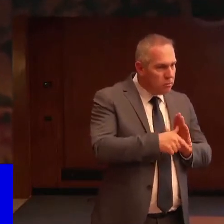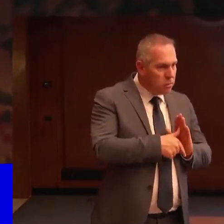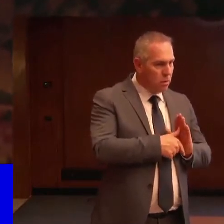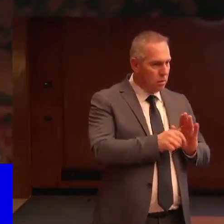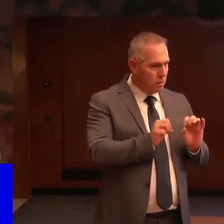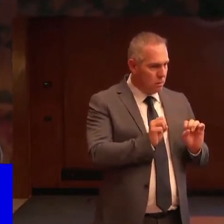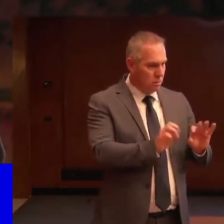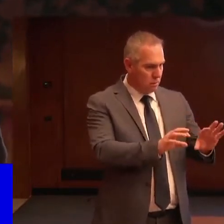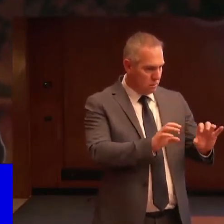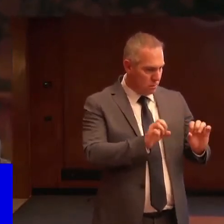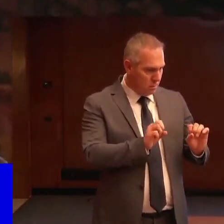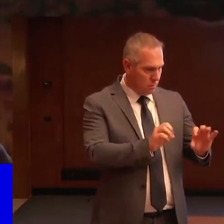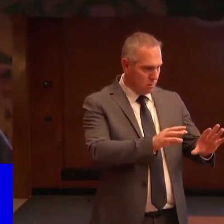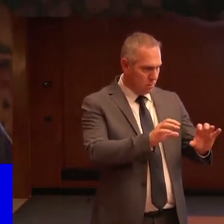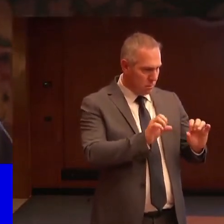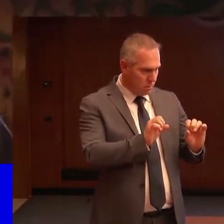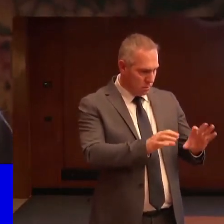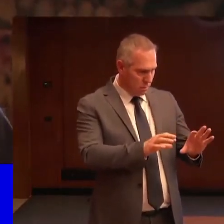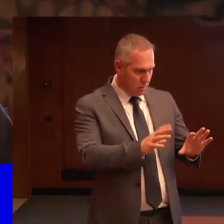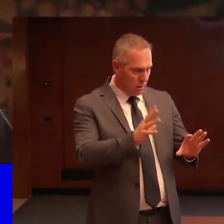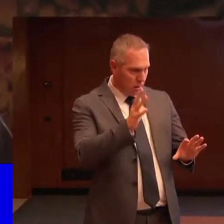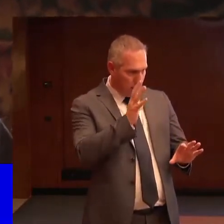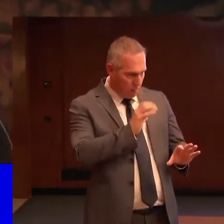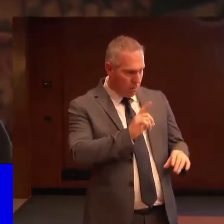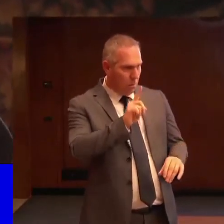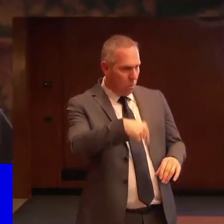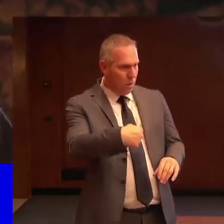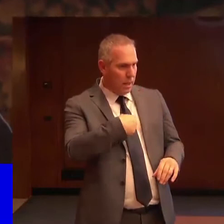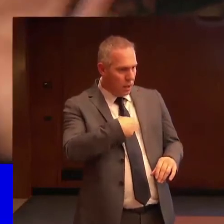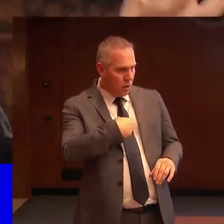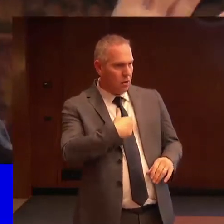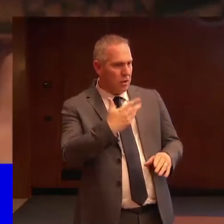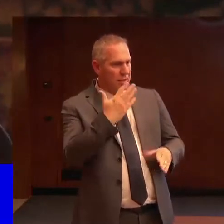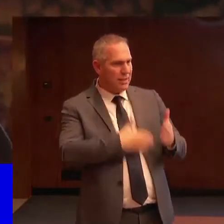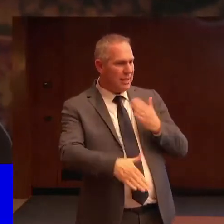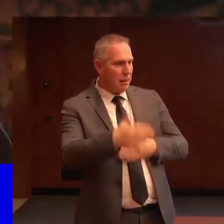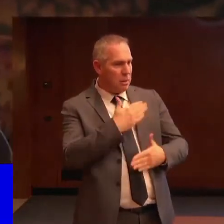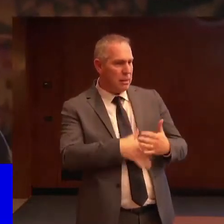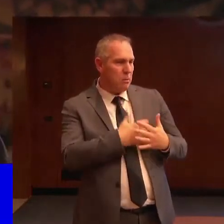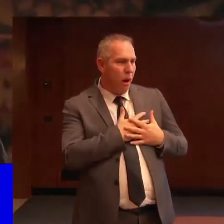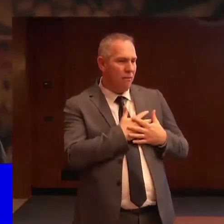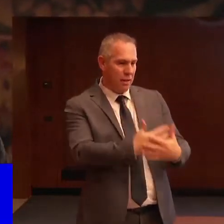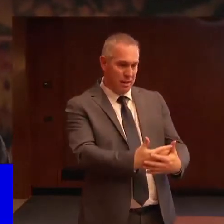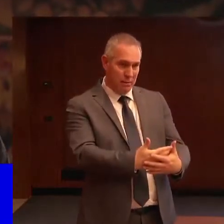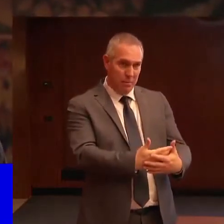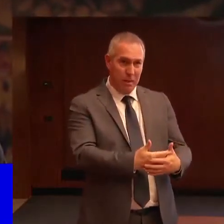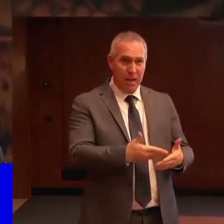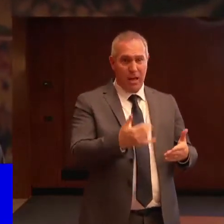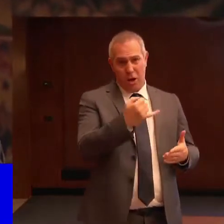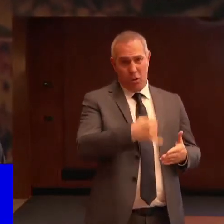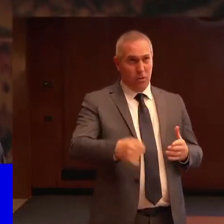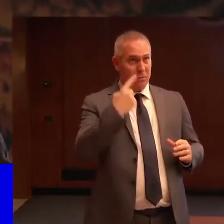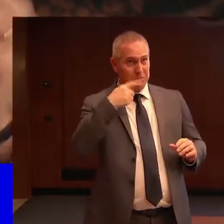capisce delle cose anche sulle proprie disabilità affettive. Dico una sola cosa, vi faccio poi vedere il trailer e chiudiamo il mio